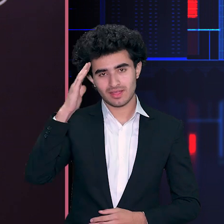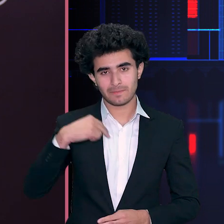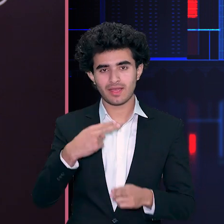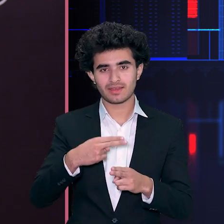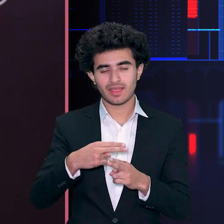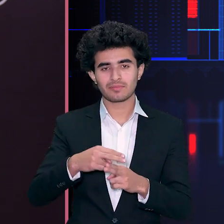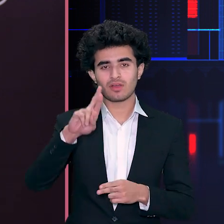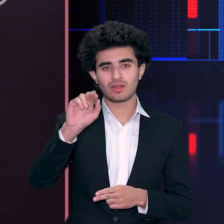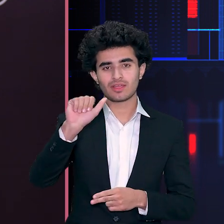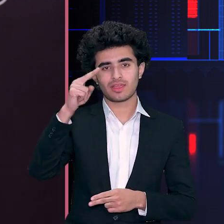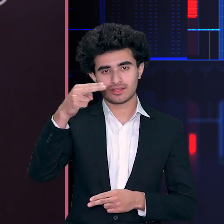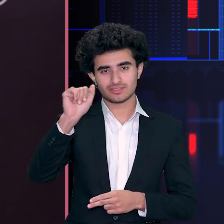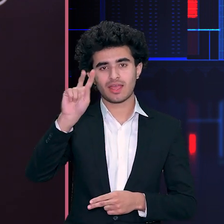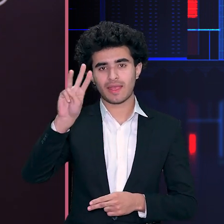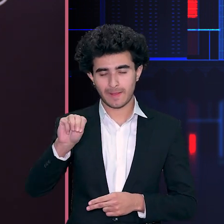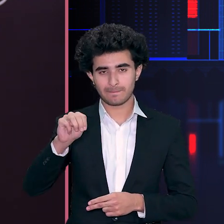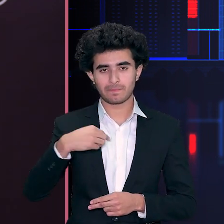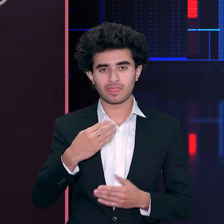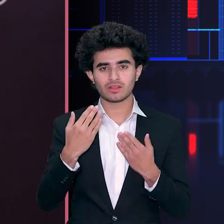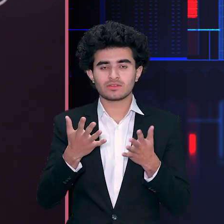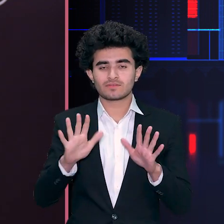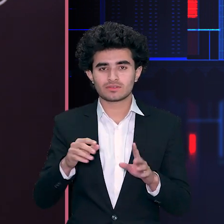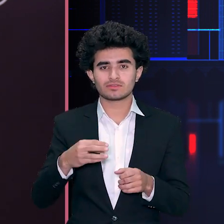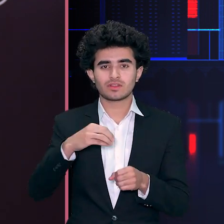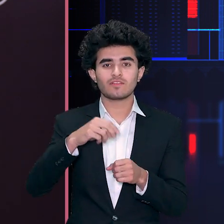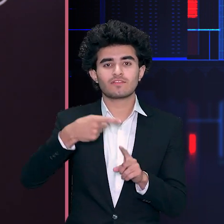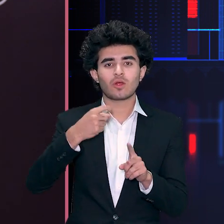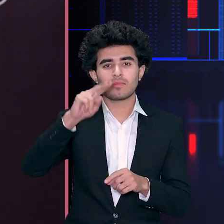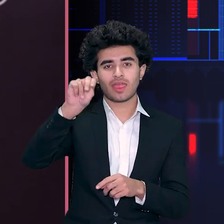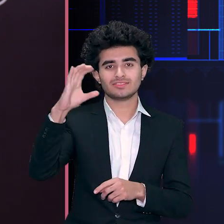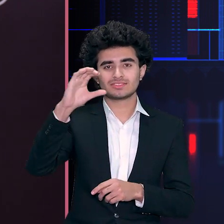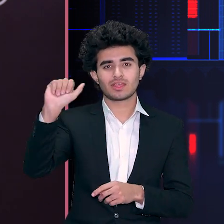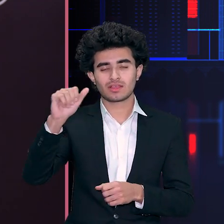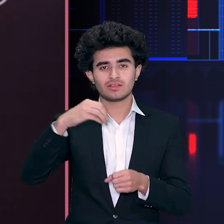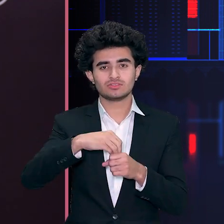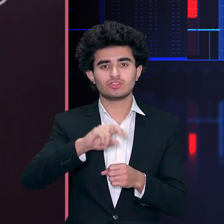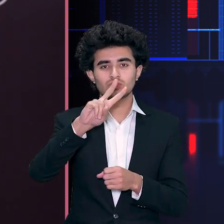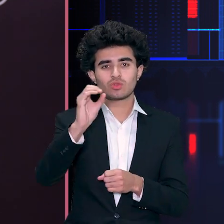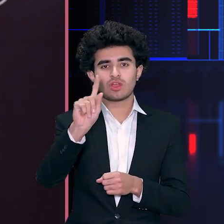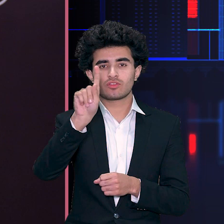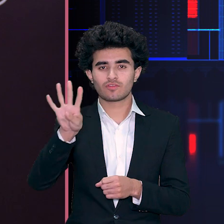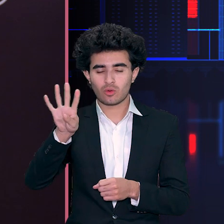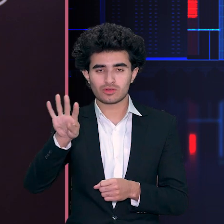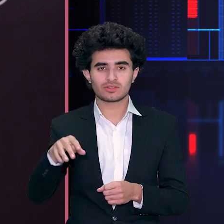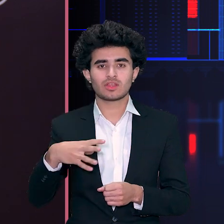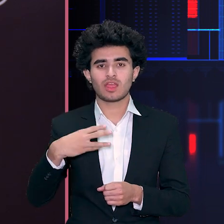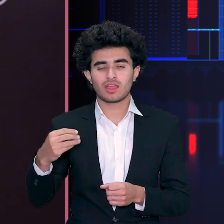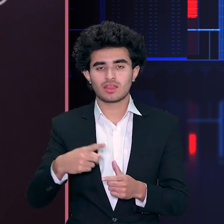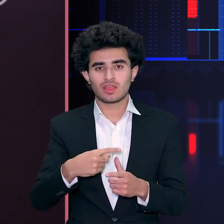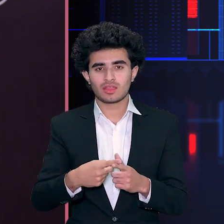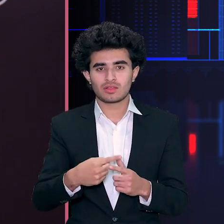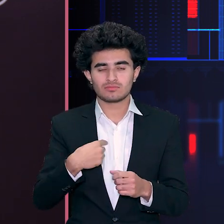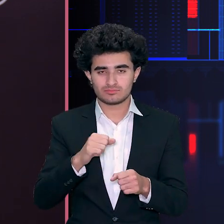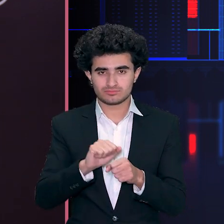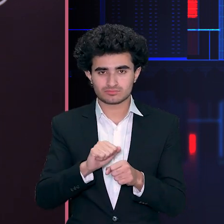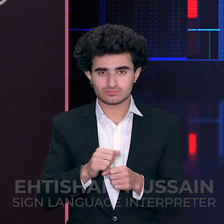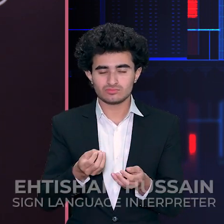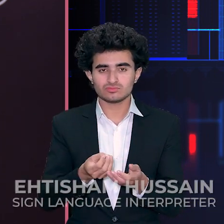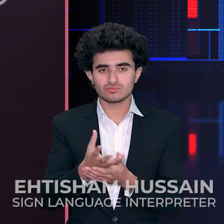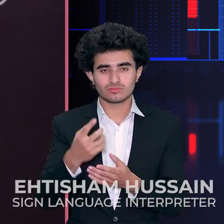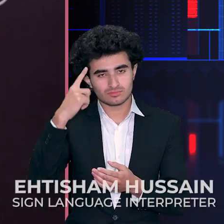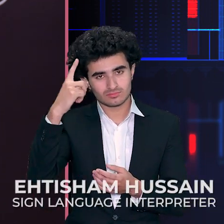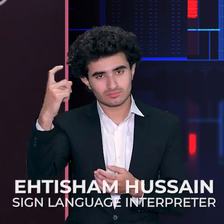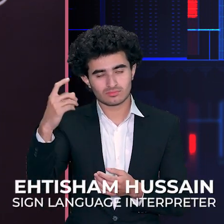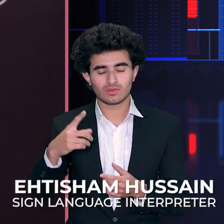I'm Rahim Baloch. I'm graduated from NCA in 2014 and I got distinction from there, and along with that